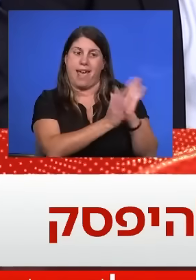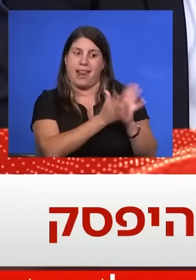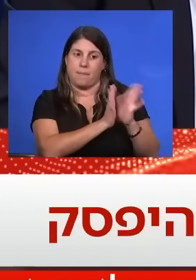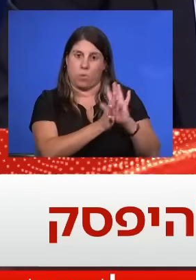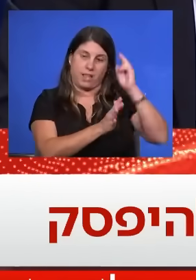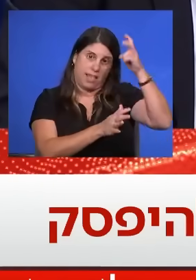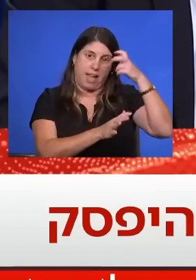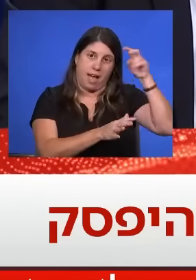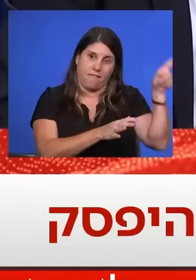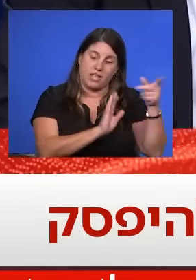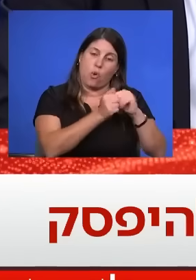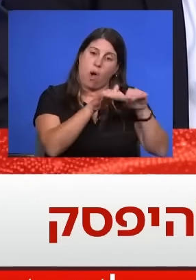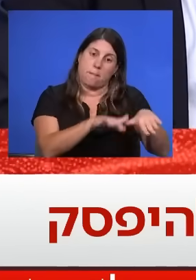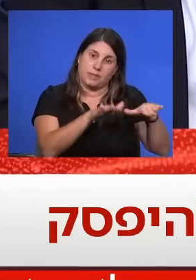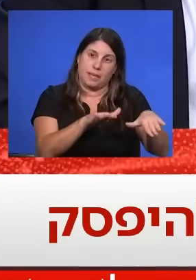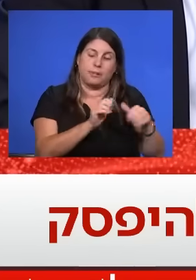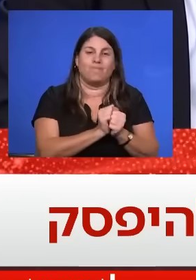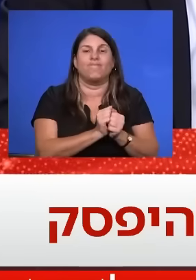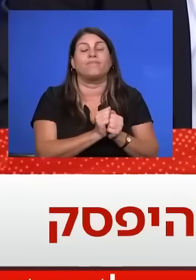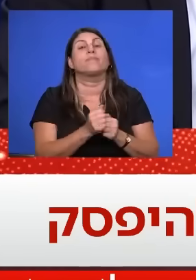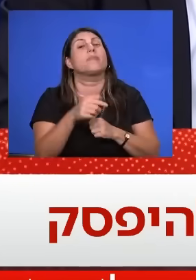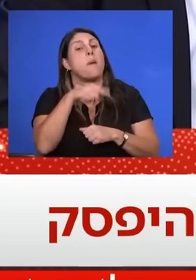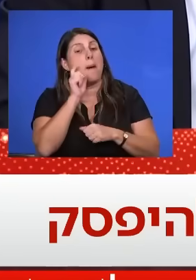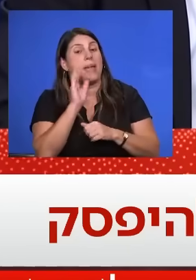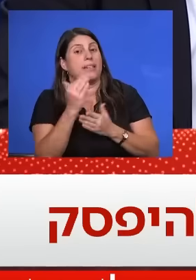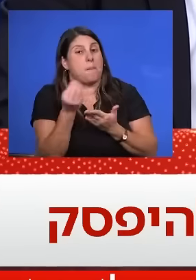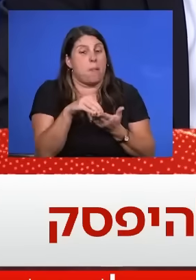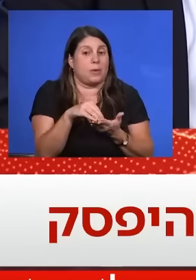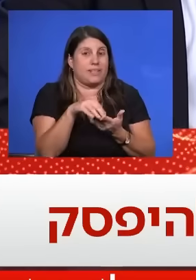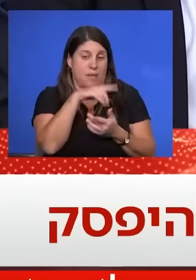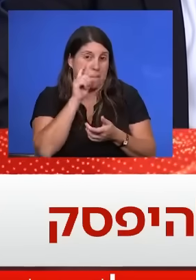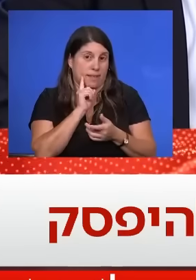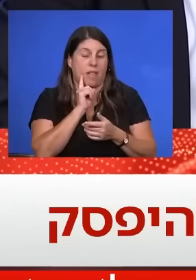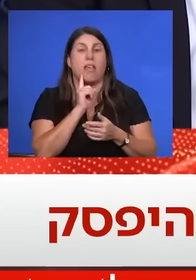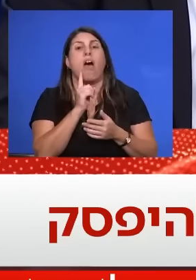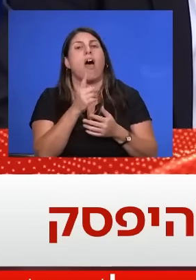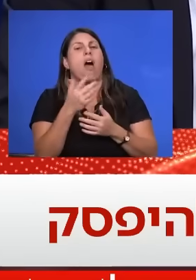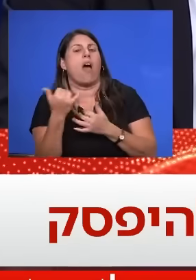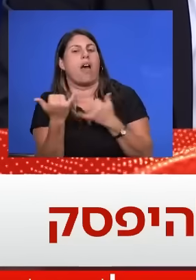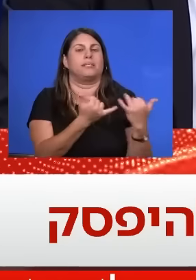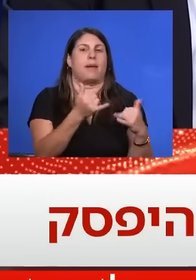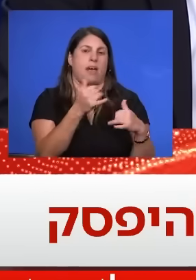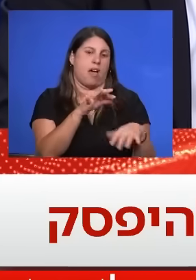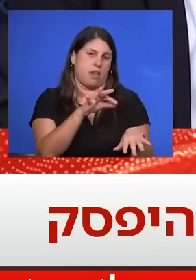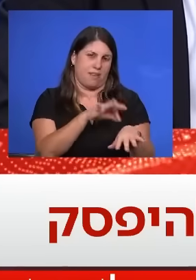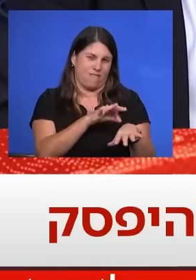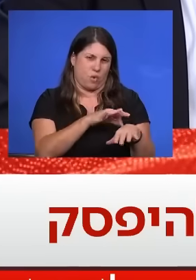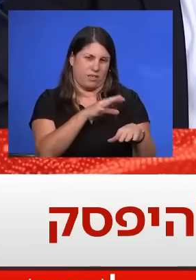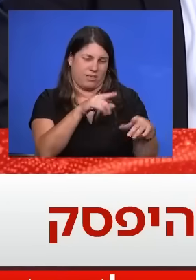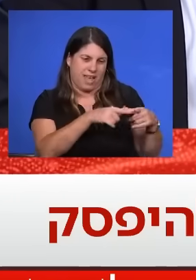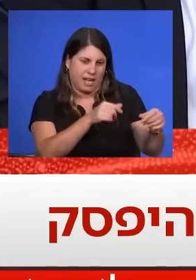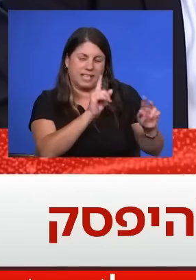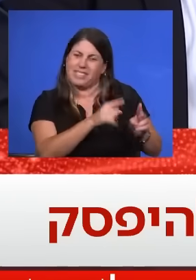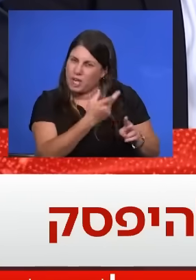המוסלמי. עוד הוסיף ביידן, אומר ביידן, ההספקה הרפואית לעזה חייבת לגדול, יש לאפשר לאזרחים